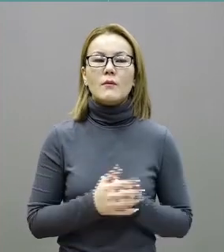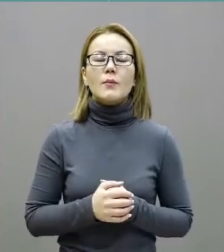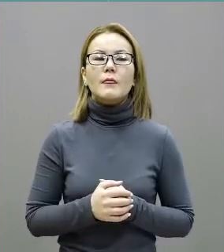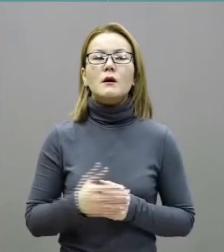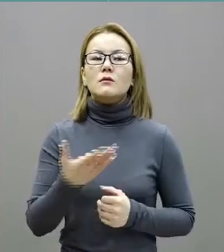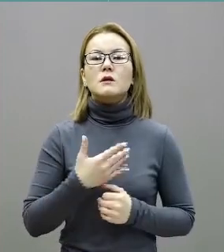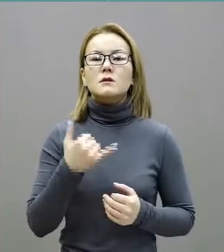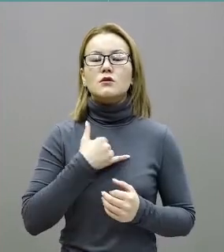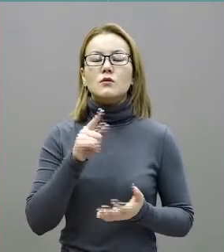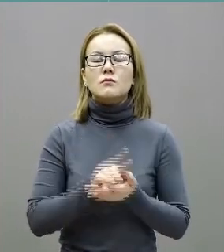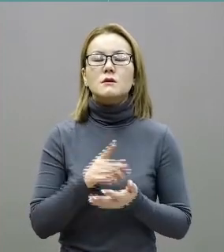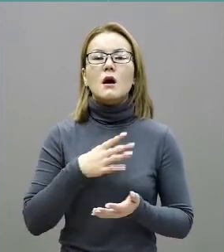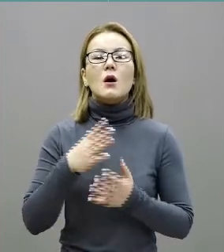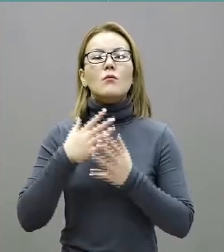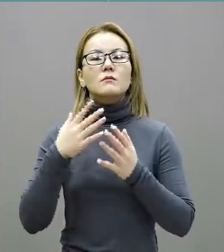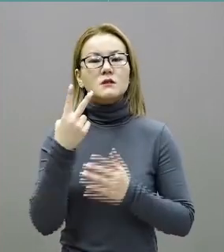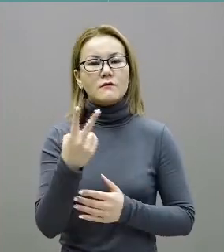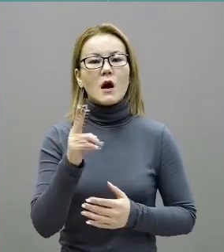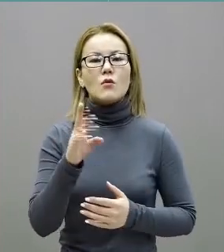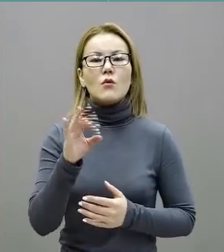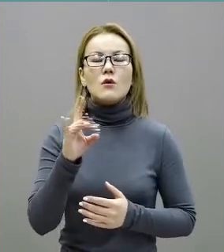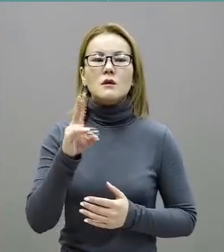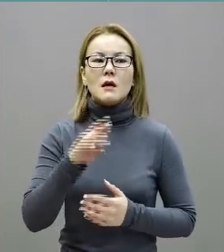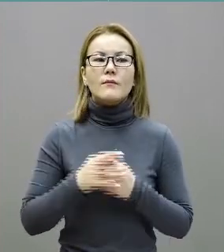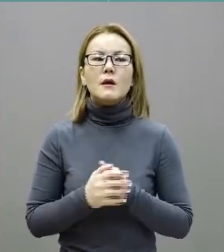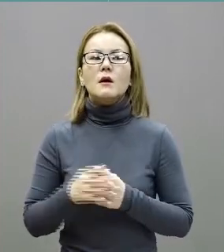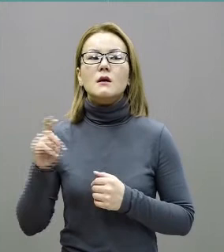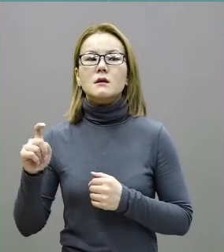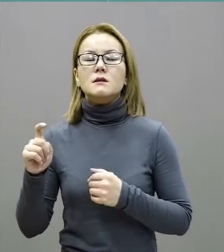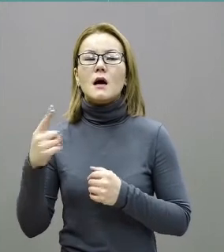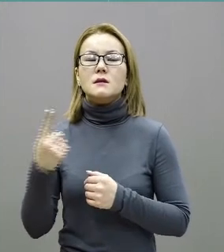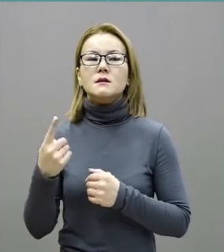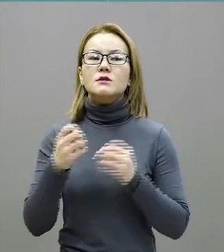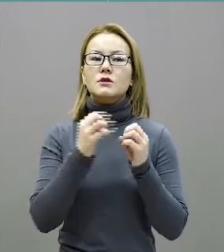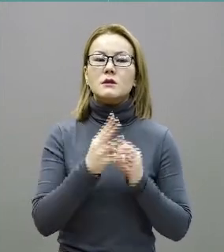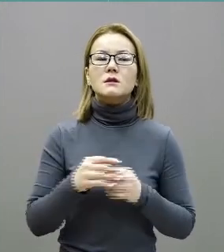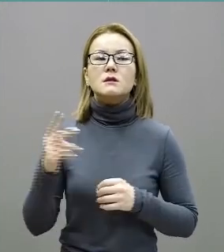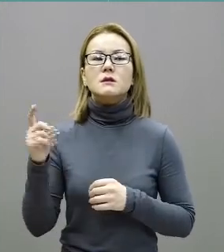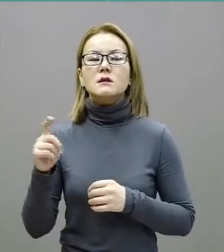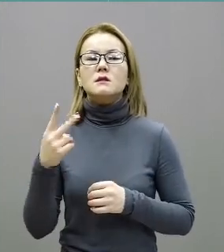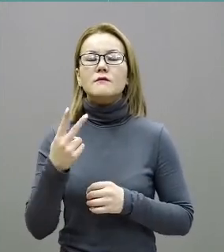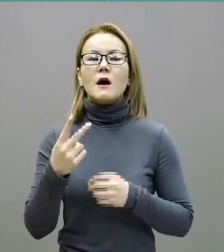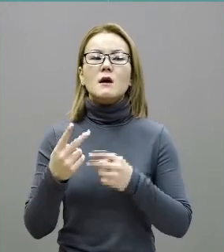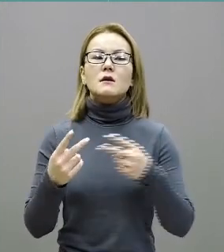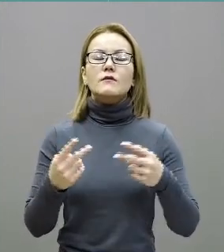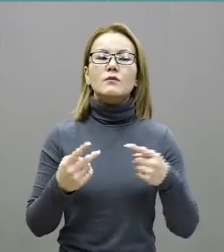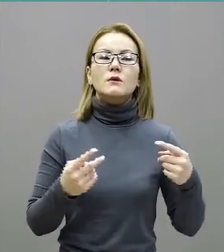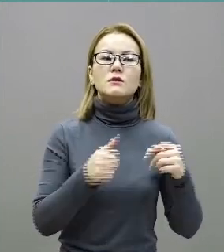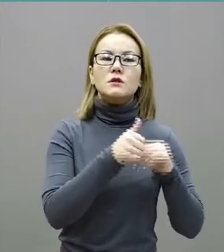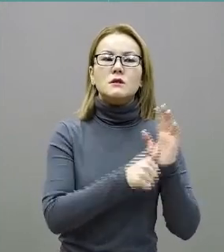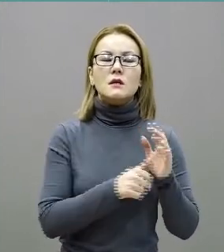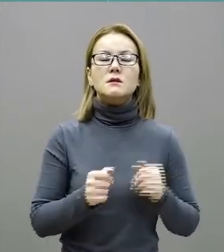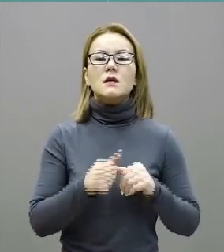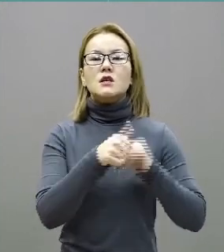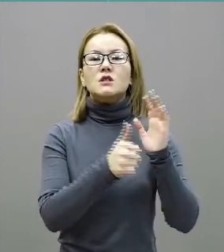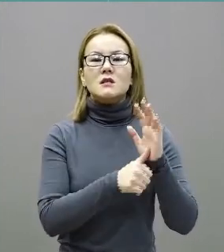два корня и так получаем два корня x1 равной 14 x 2 равно минус 16 минус 16